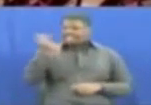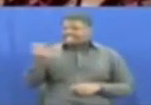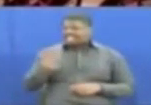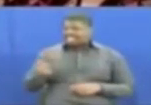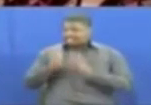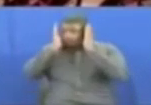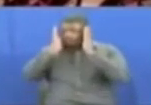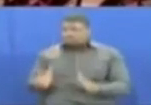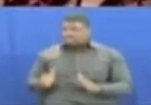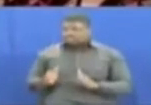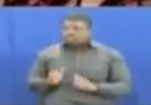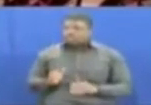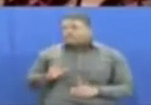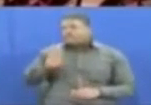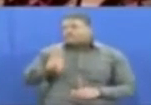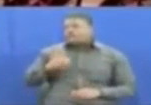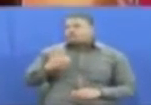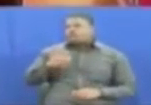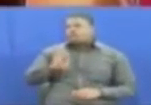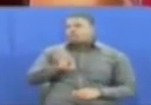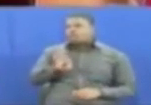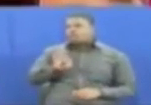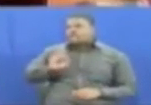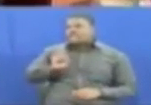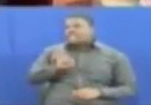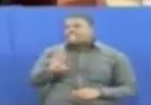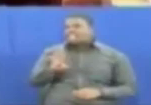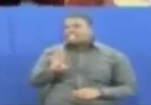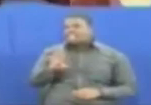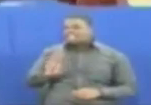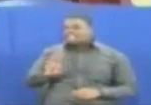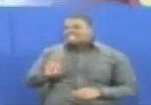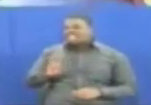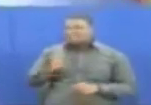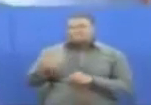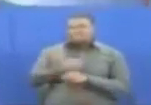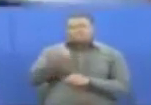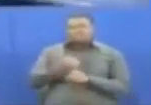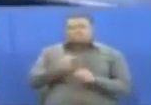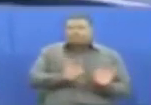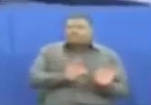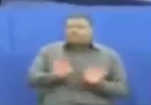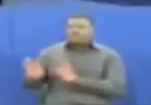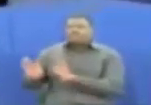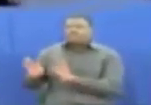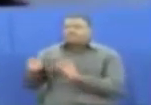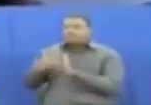Tanzania Mheshimiwa Job Ndugai akiahirisha shughuli za bunge kwa leo hii mpaka kesho sana.